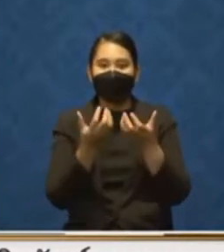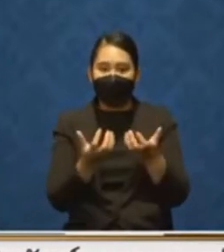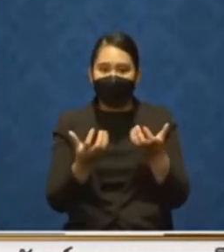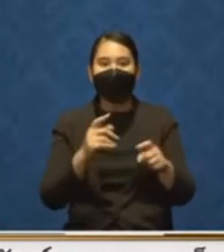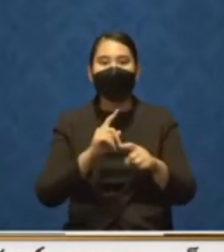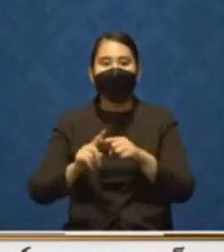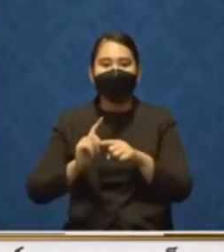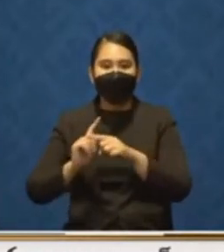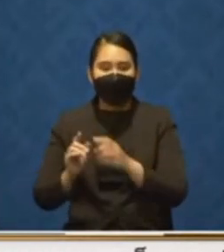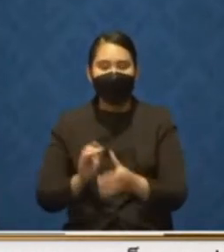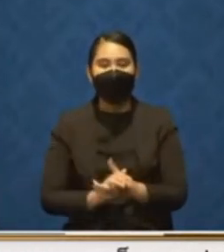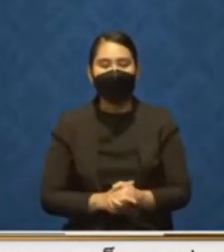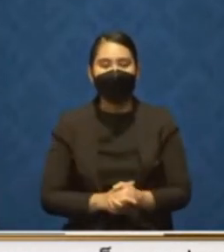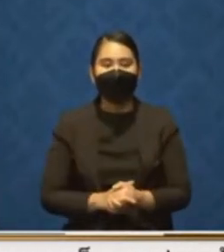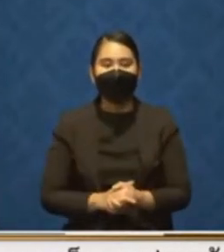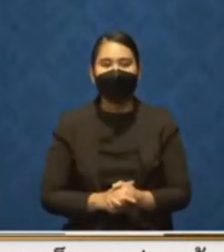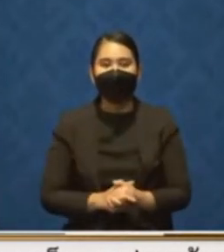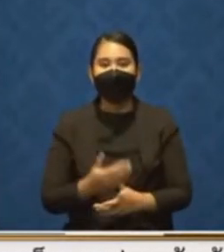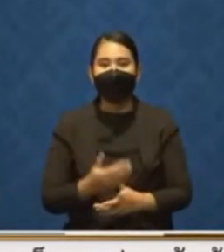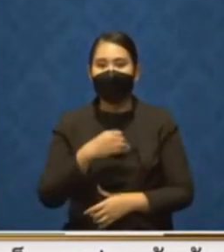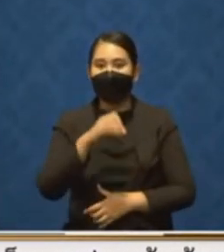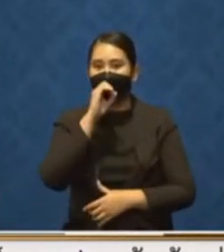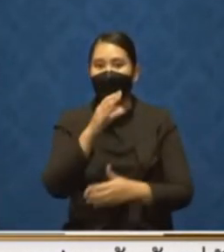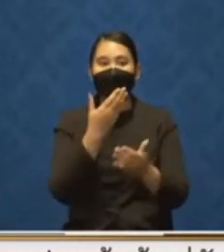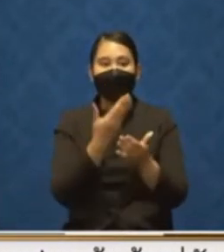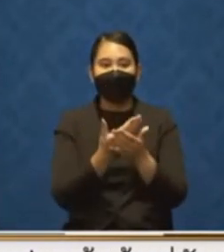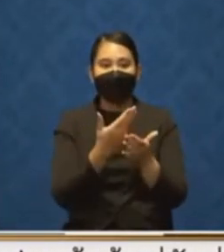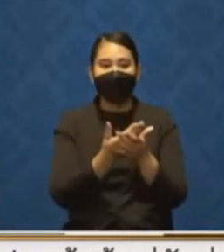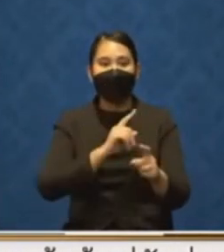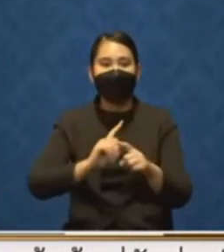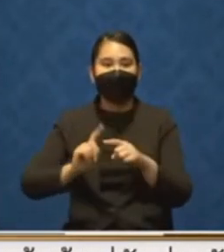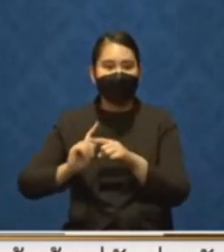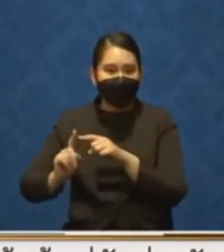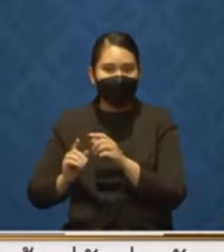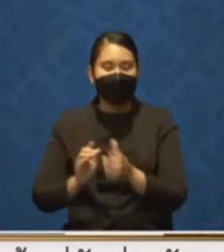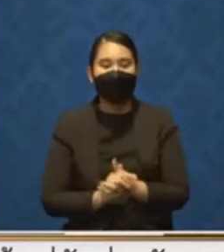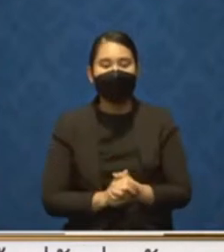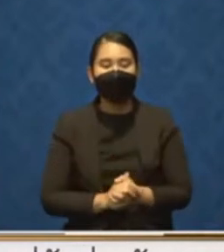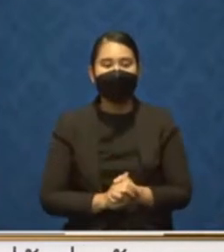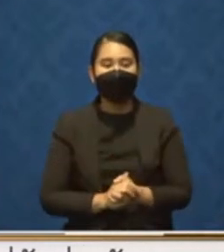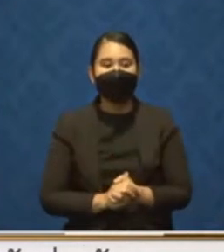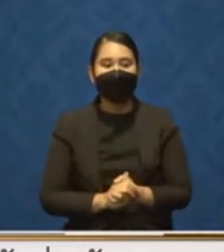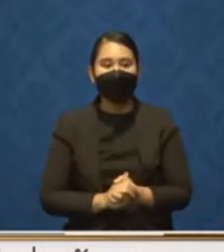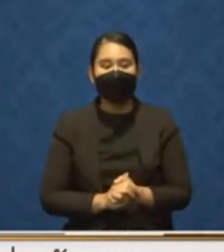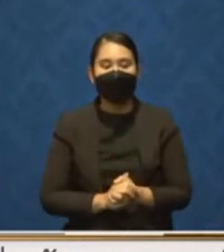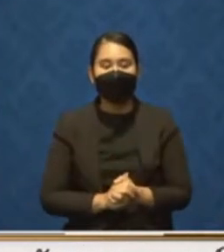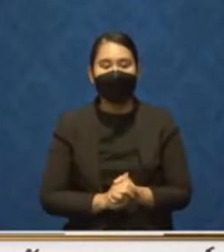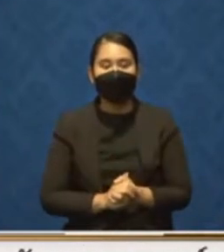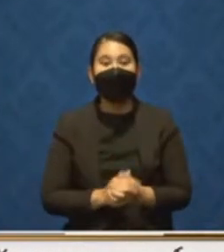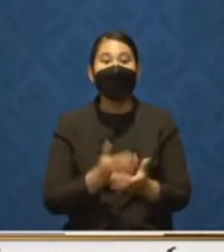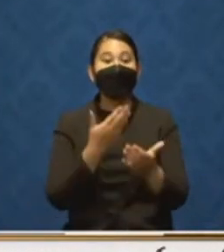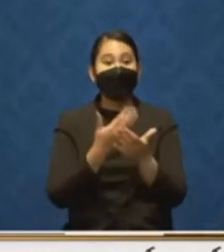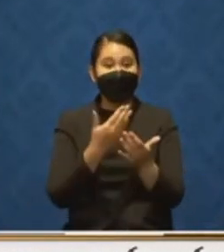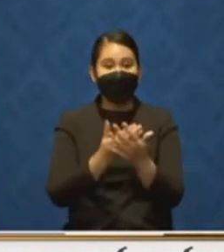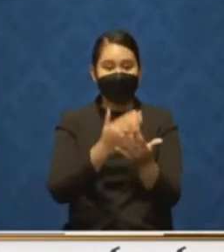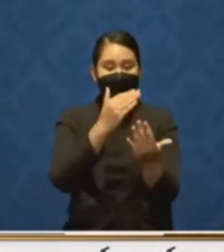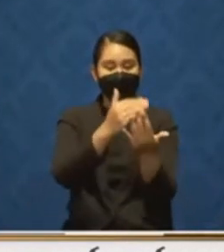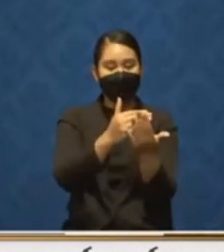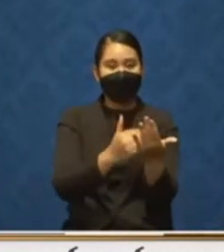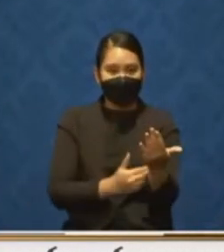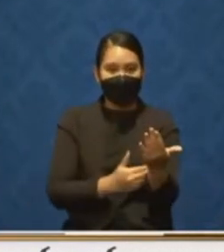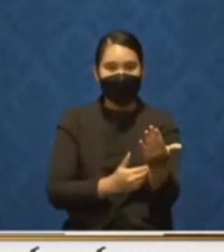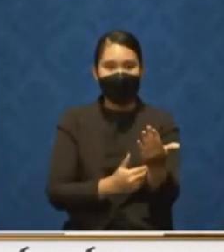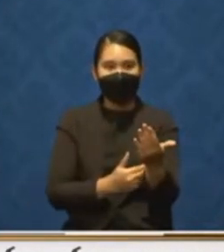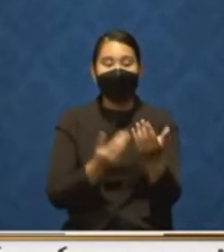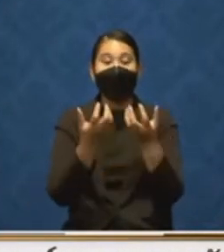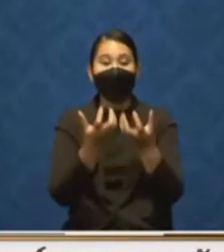ทุกคนนั้นต้องการเปลี่ยนว่าเรื่องราคานั้นมีอ่าเรามีการจัดท้าปุ๊บปกรณ์ประกอบ